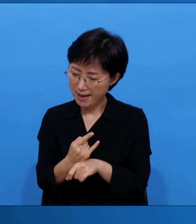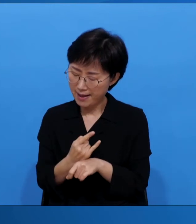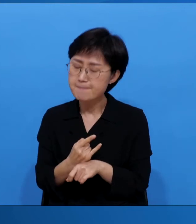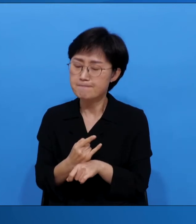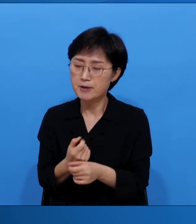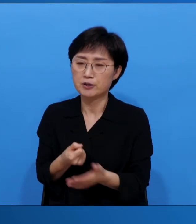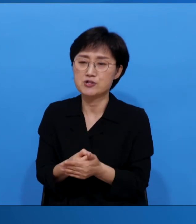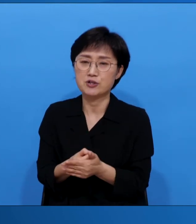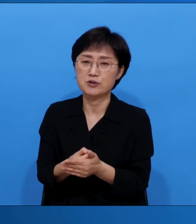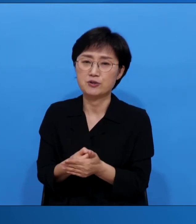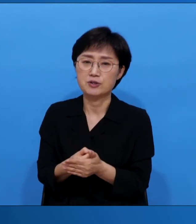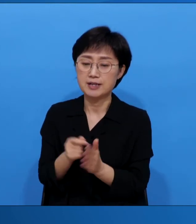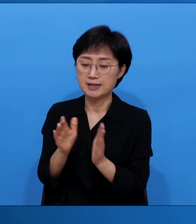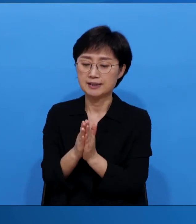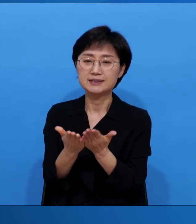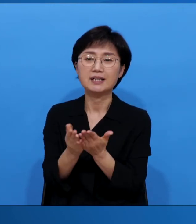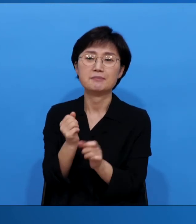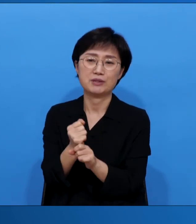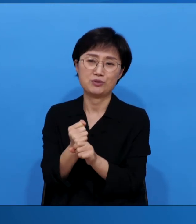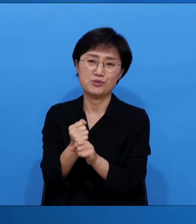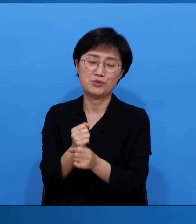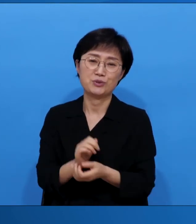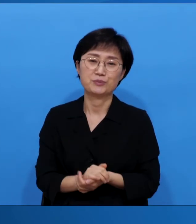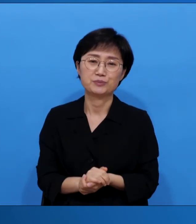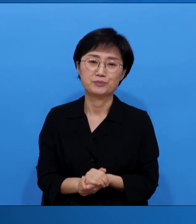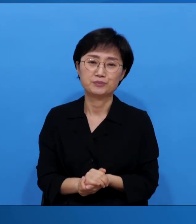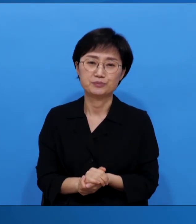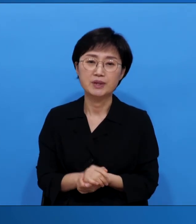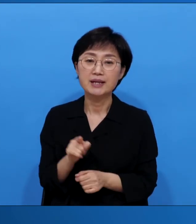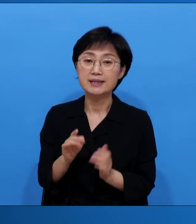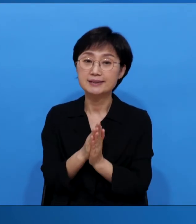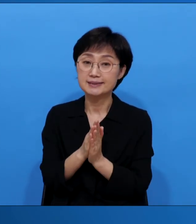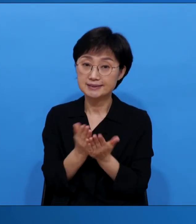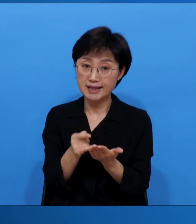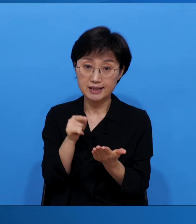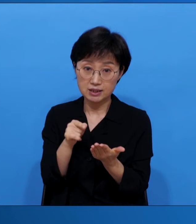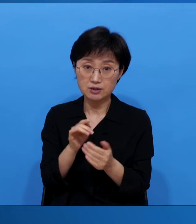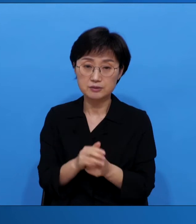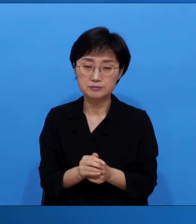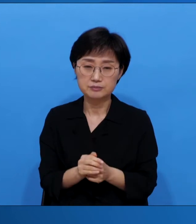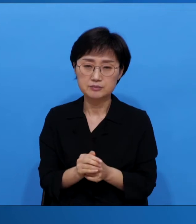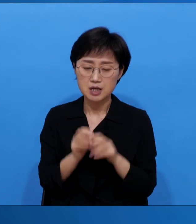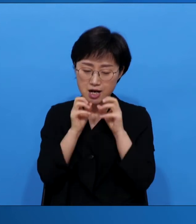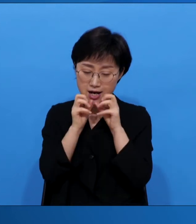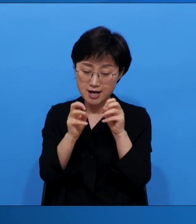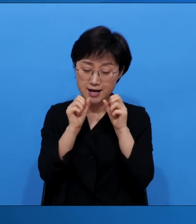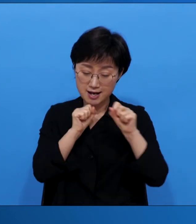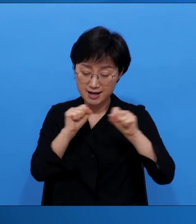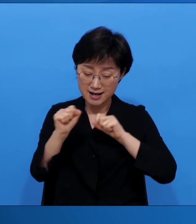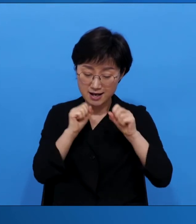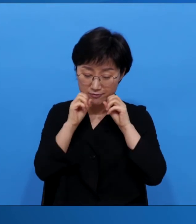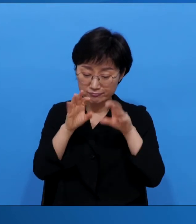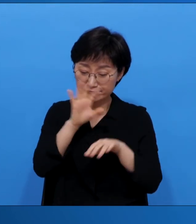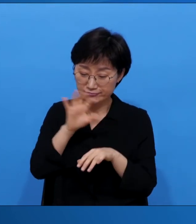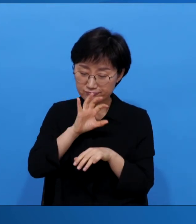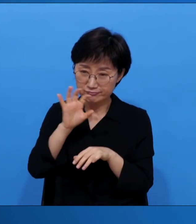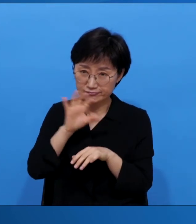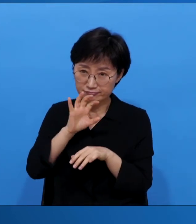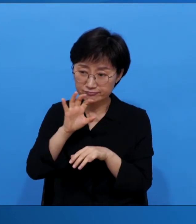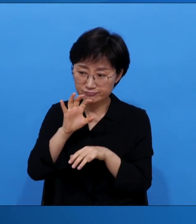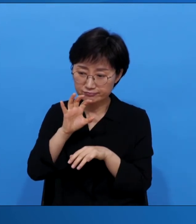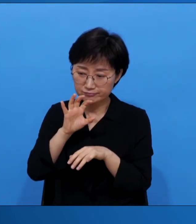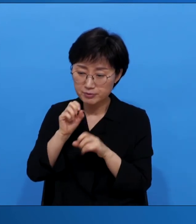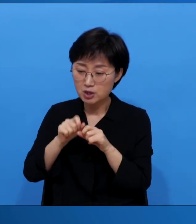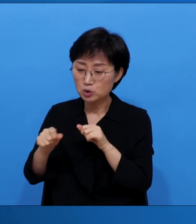말이에요. 이 책인데 이 책이 이제 한참 전도훈련 하다 보니까 수영로 교회에서